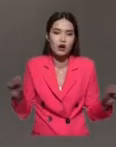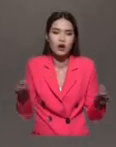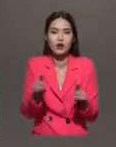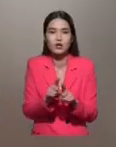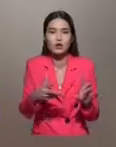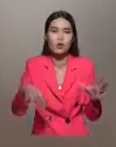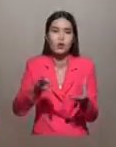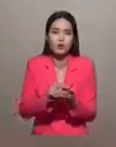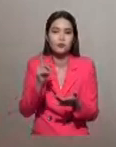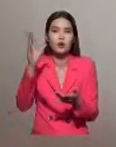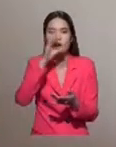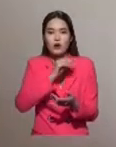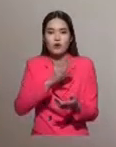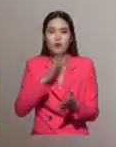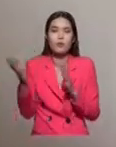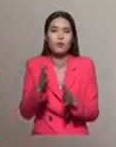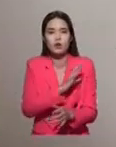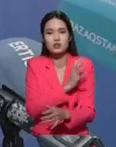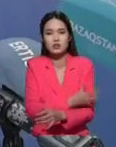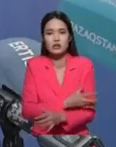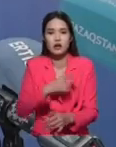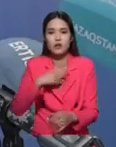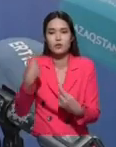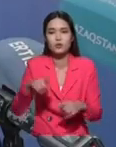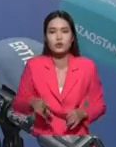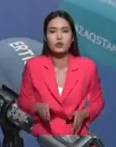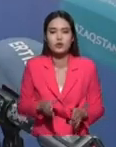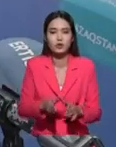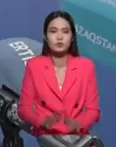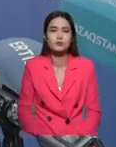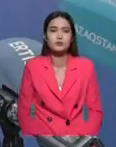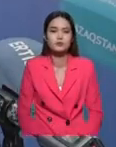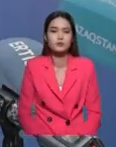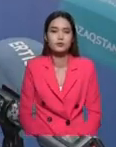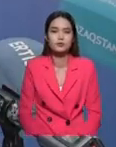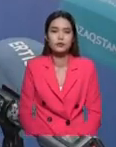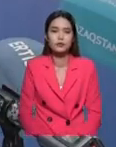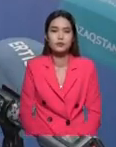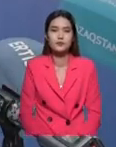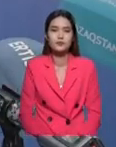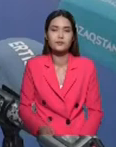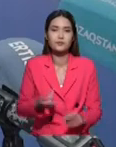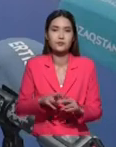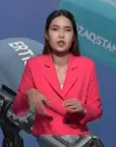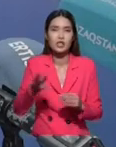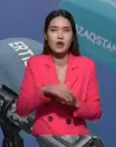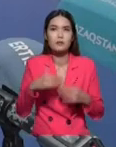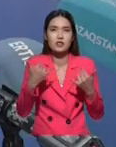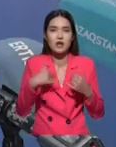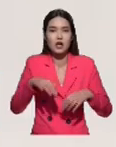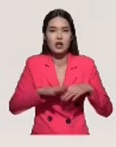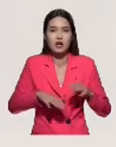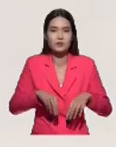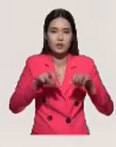Многострадальную Кибастузскую ТЭЦ ураган также не обошел стороной. Было аварийное отключение и основного, и резервного питания Кибастузской